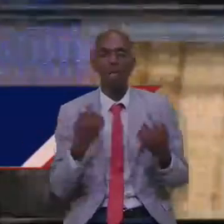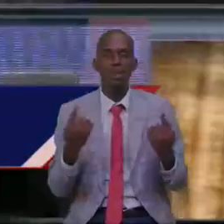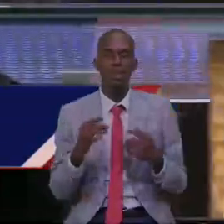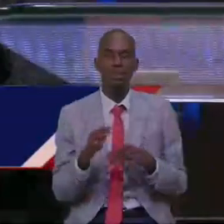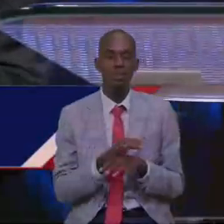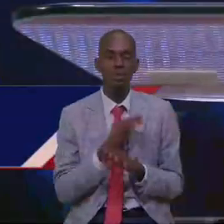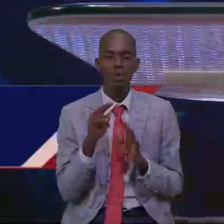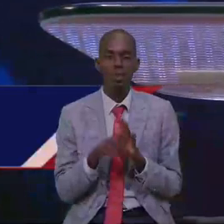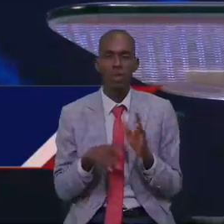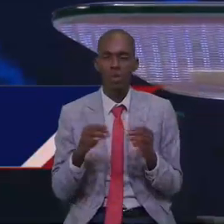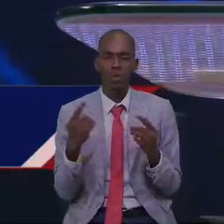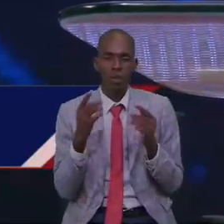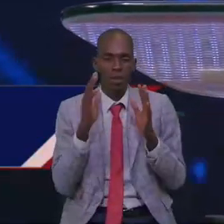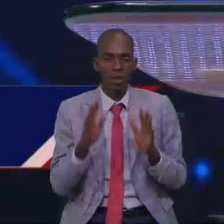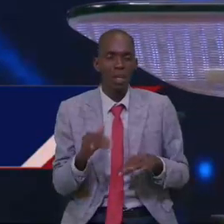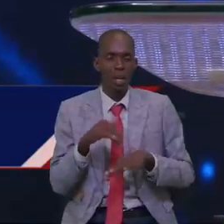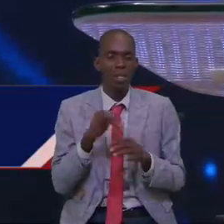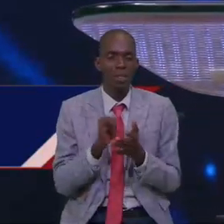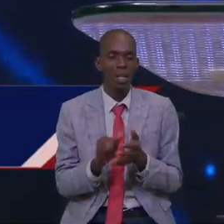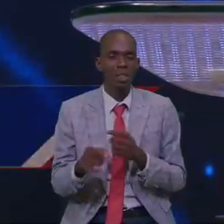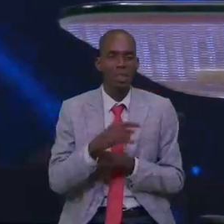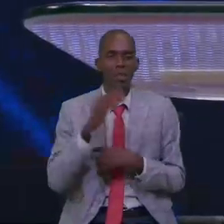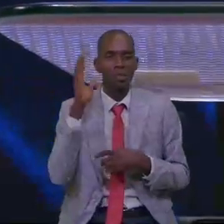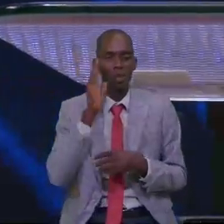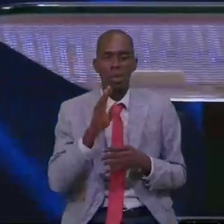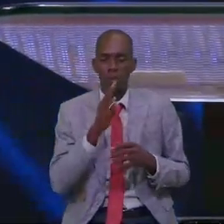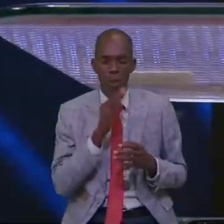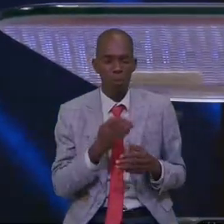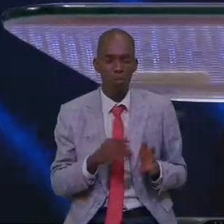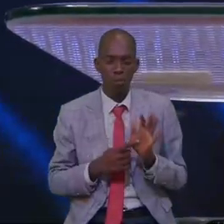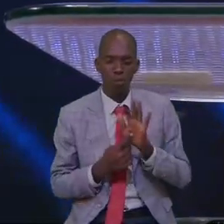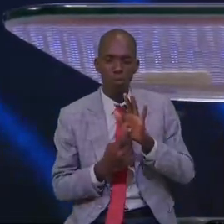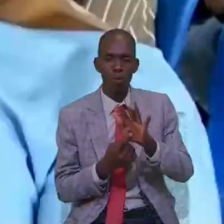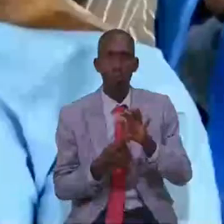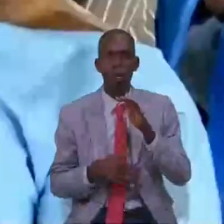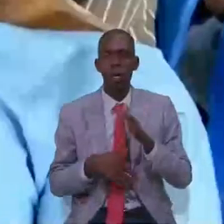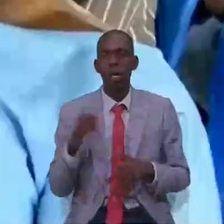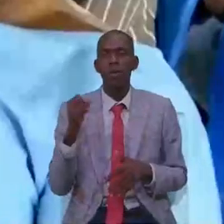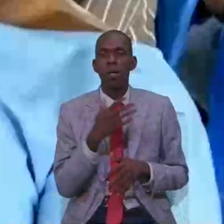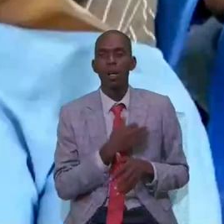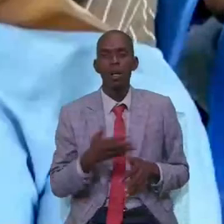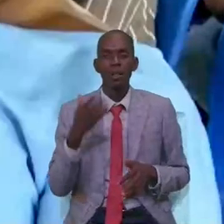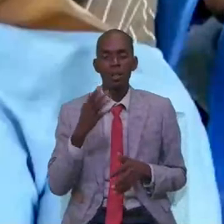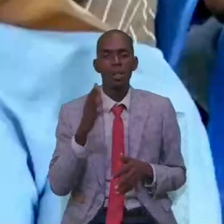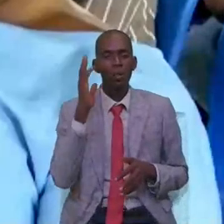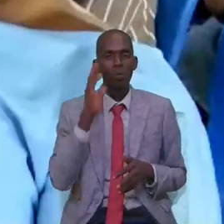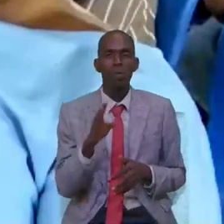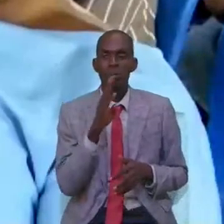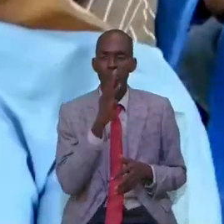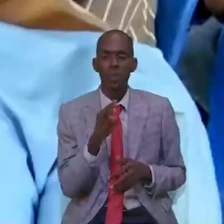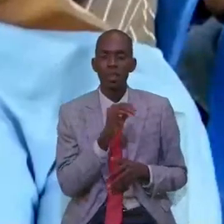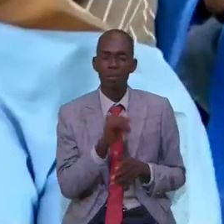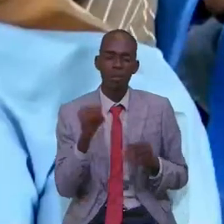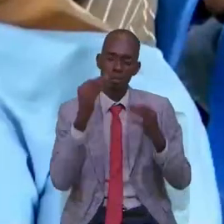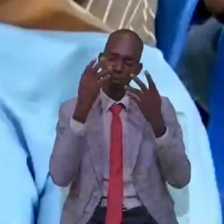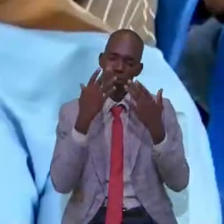les péchés du pécheur seront exposés à la lumière. Il y aura un jugement dévastateur sur le monde entier. Pourquoi